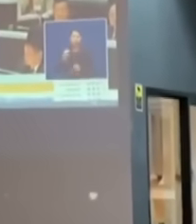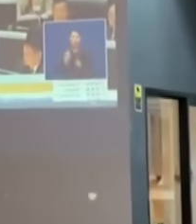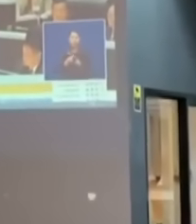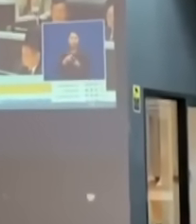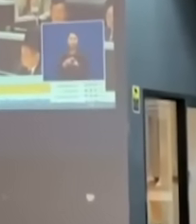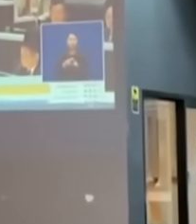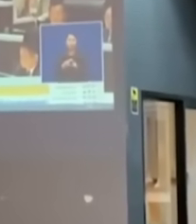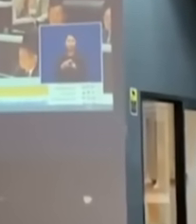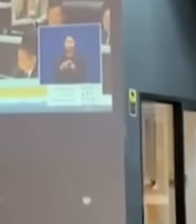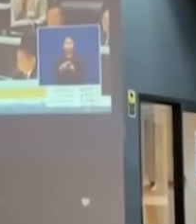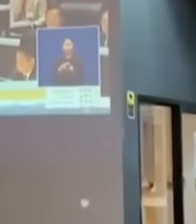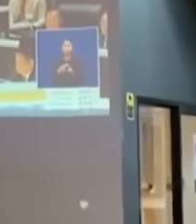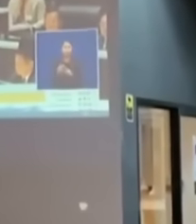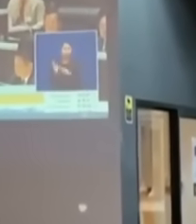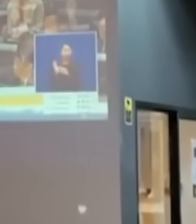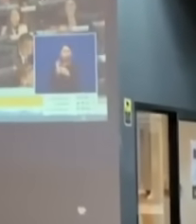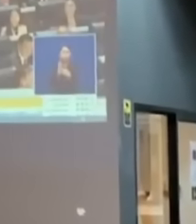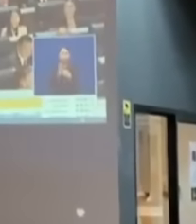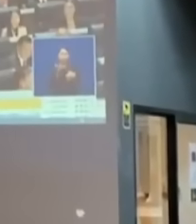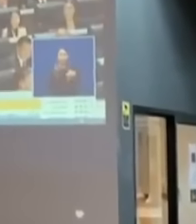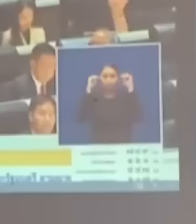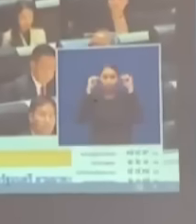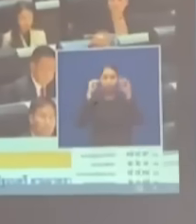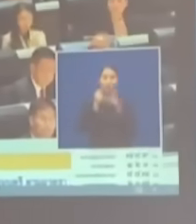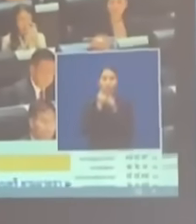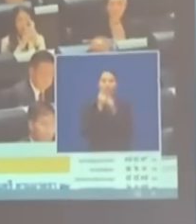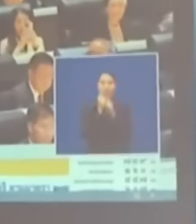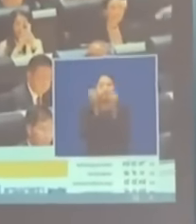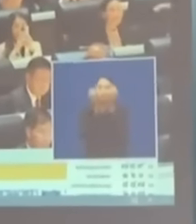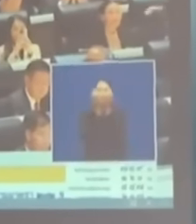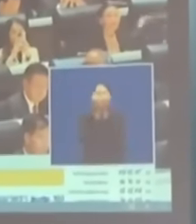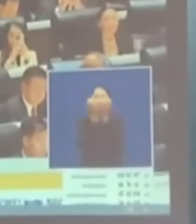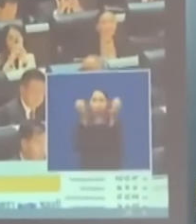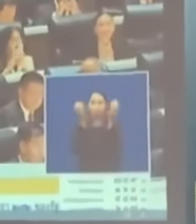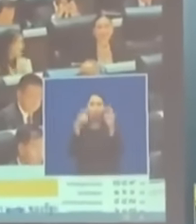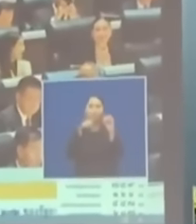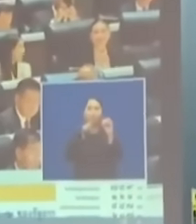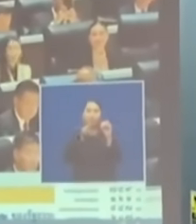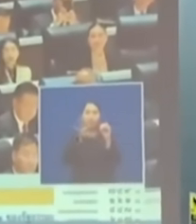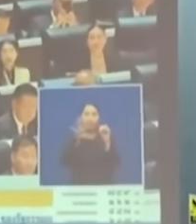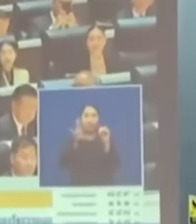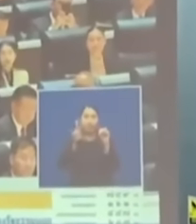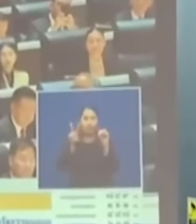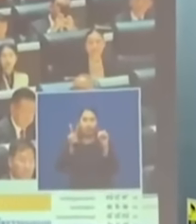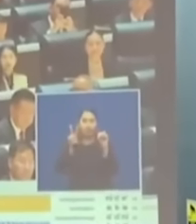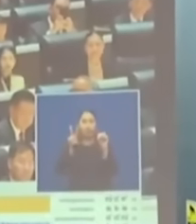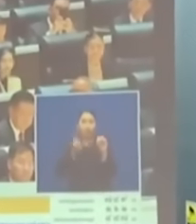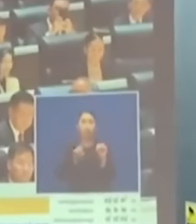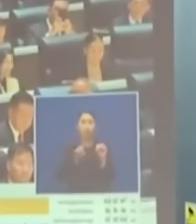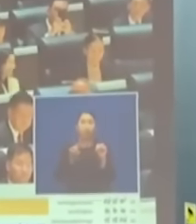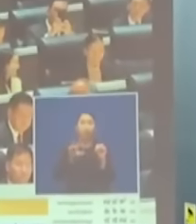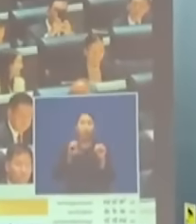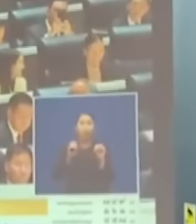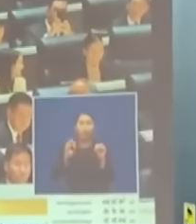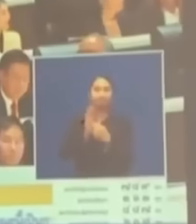ชุมแล้วก็ลุ้นว่าวันนี้จะได้นายกไหมส่วนตัวของน้องคนนี้ก็บอกคุณพิธาน่าจะผ่านการโหวตส่วนข้อร้องเรียนเนี่ยขึ้นอยู่กับทางศ